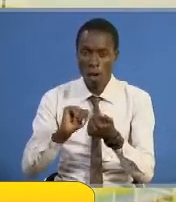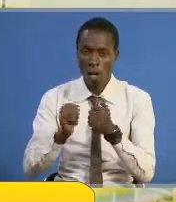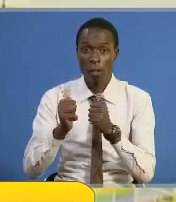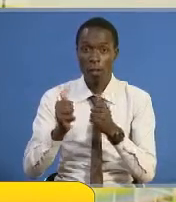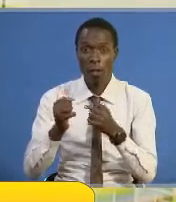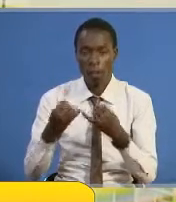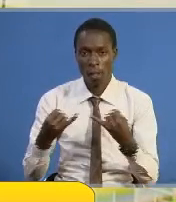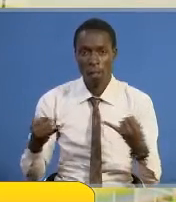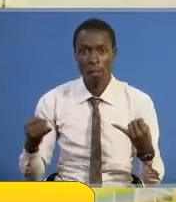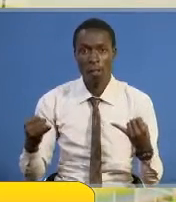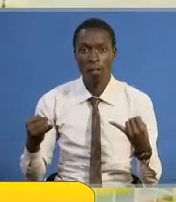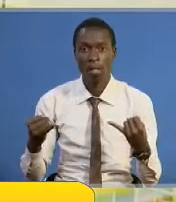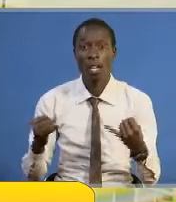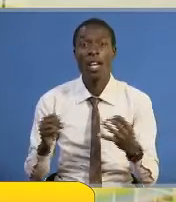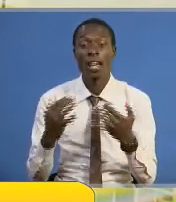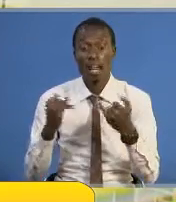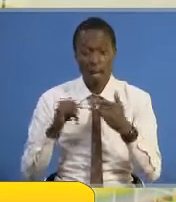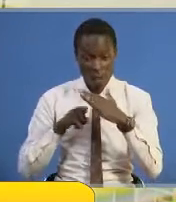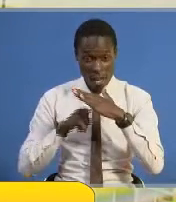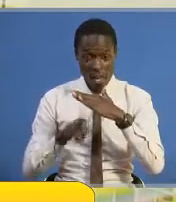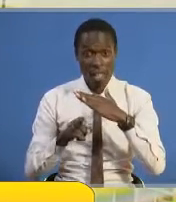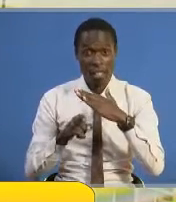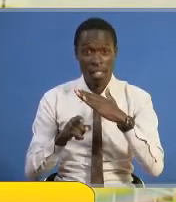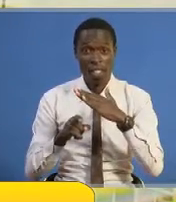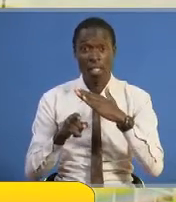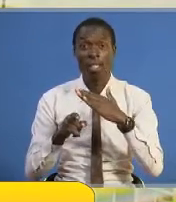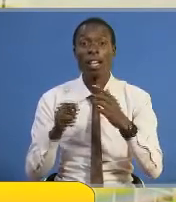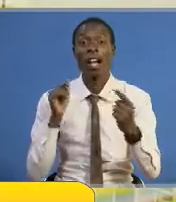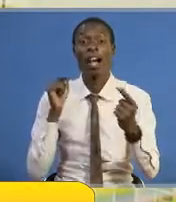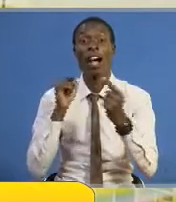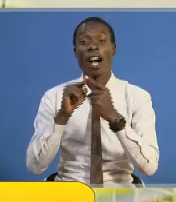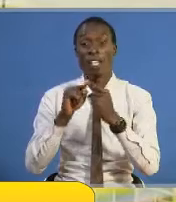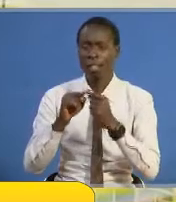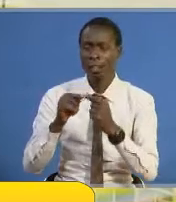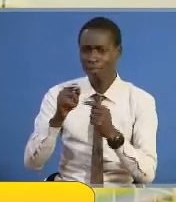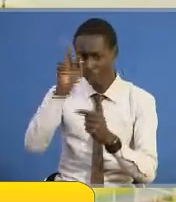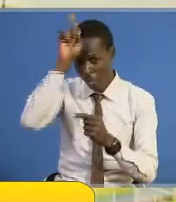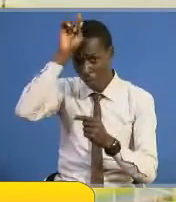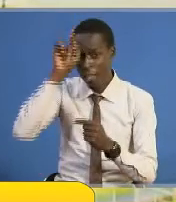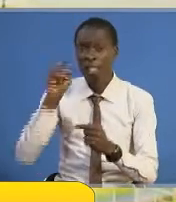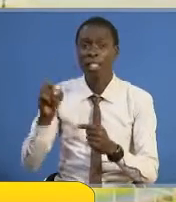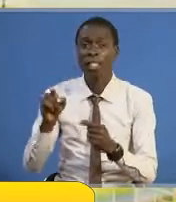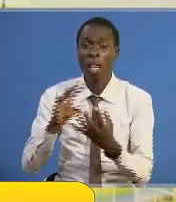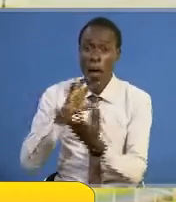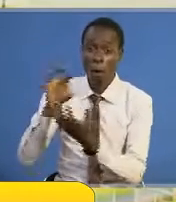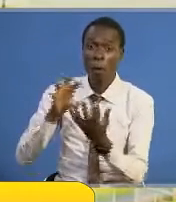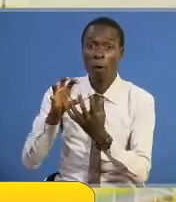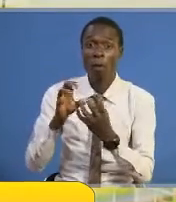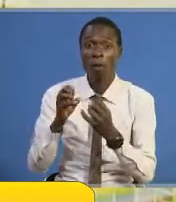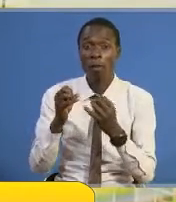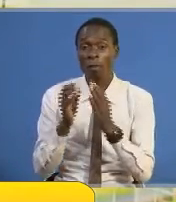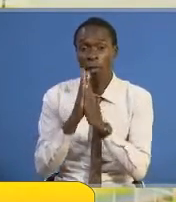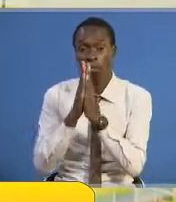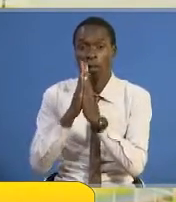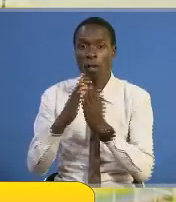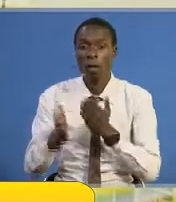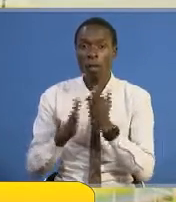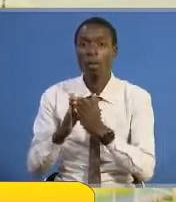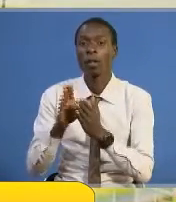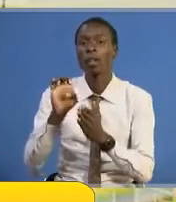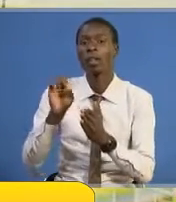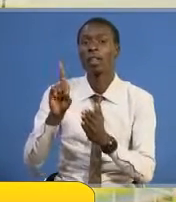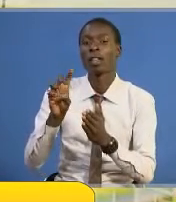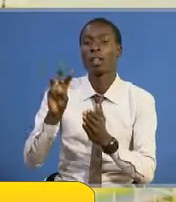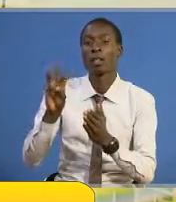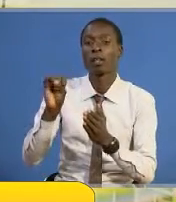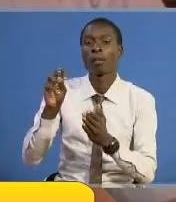Ah, mizizi wikendi. Na sasa tunafululiza moja kwa moja hadi majimboni ili tuweze kupata mseto wa habari ambao umeandaliwa na mwanahabari wetu